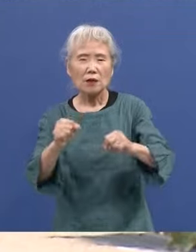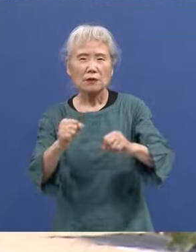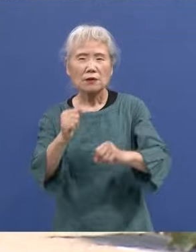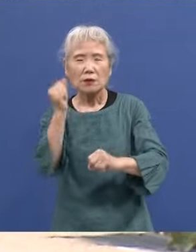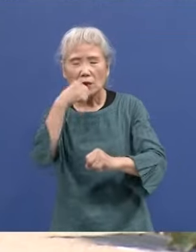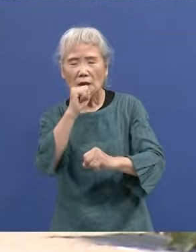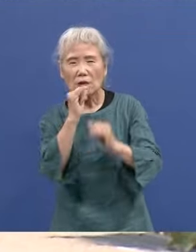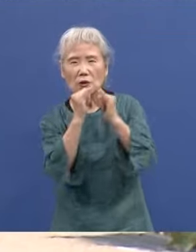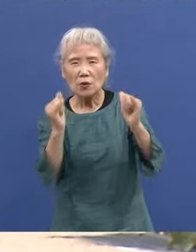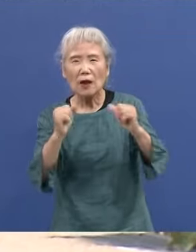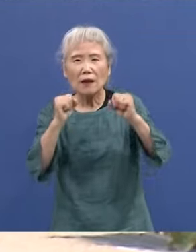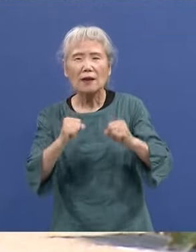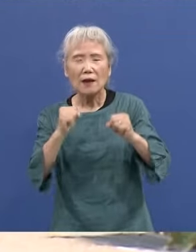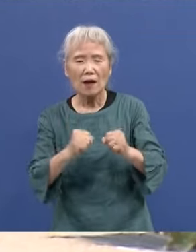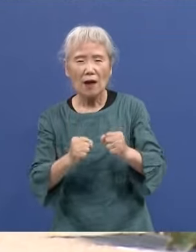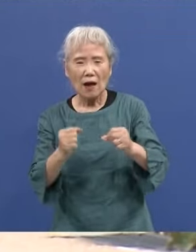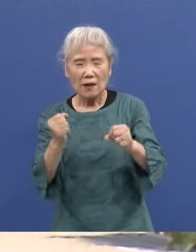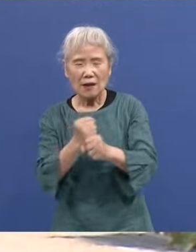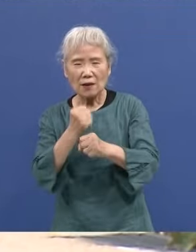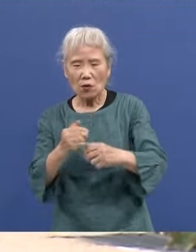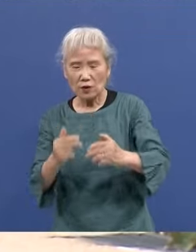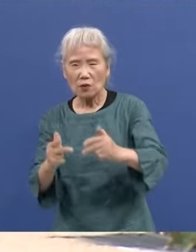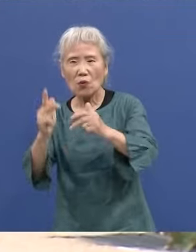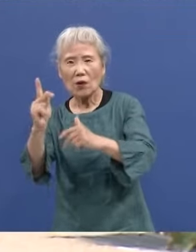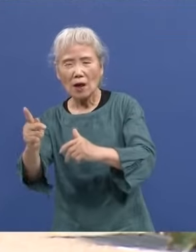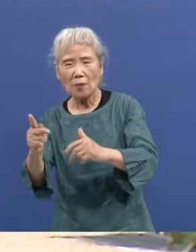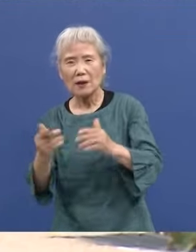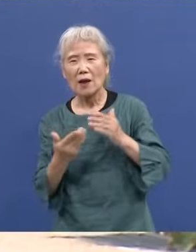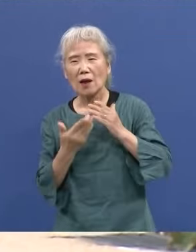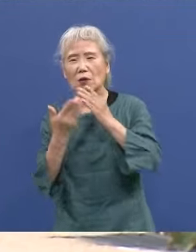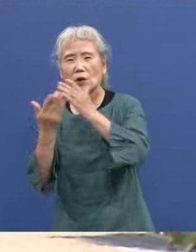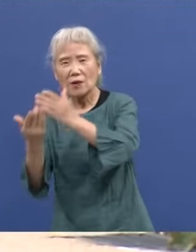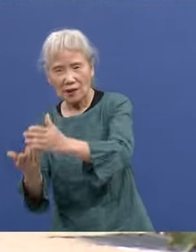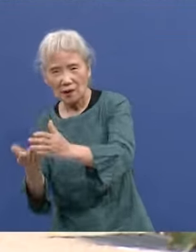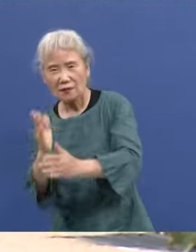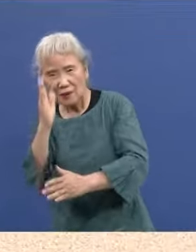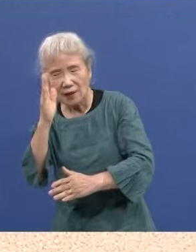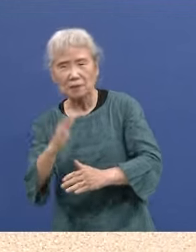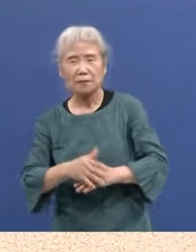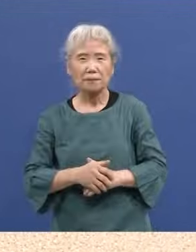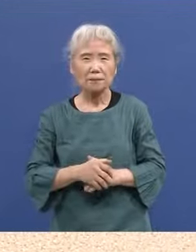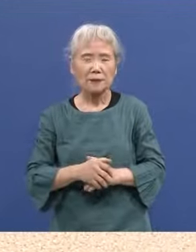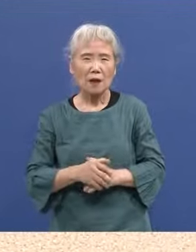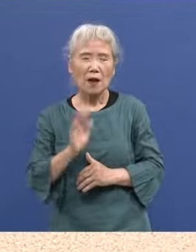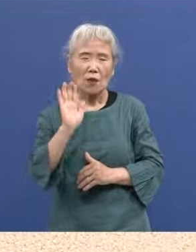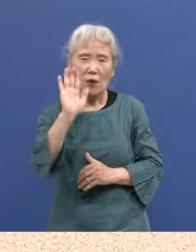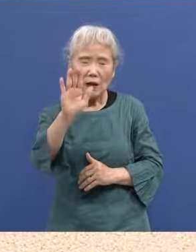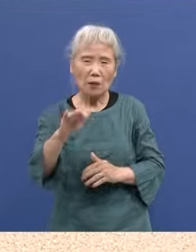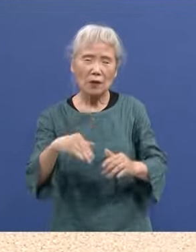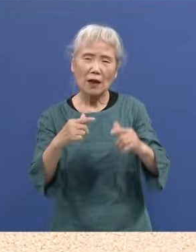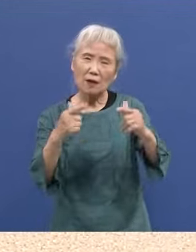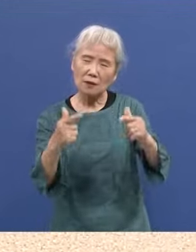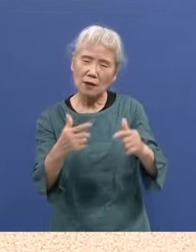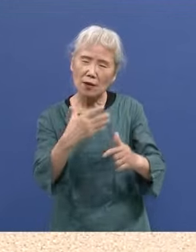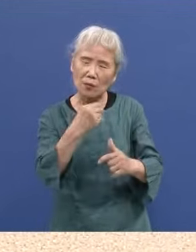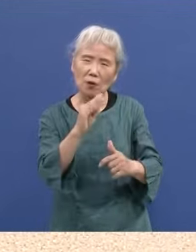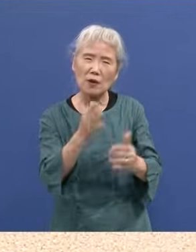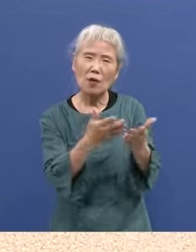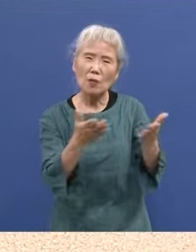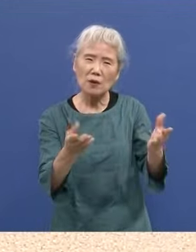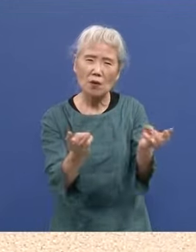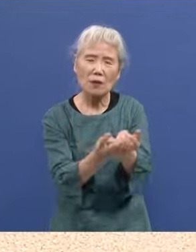方がいらっしゃいましたら、産業振興課までお問い合わせいただけたらと思います。 これからも高槻に魅力あるお店